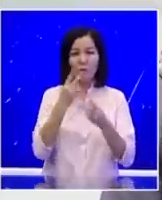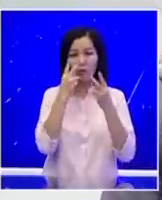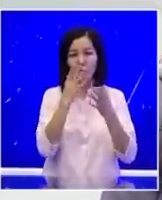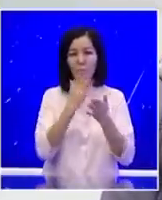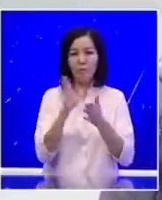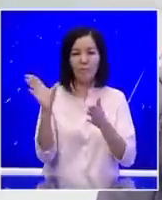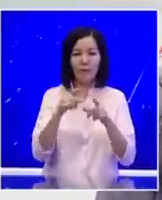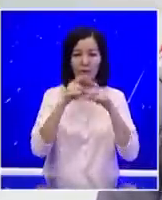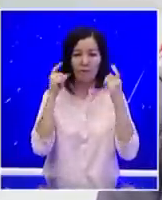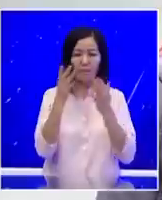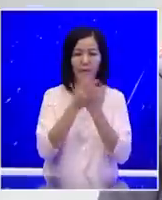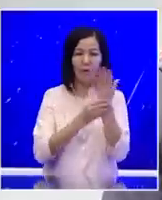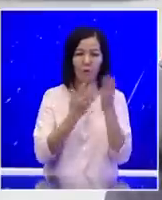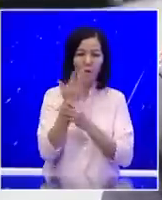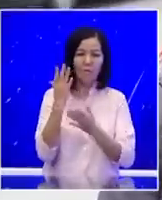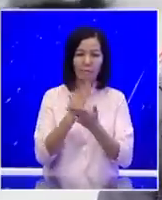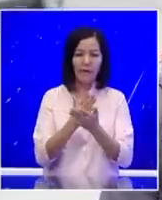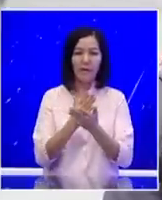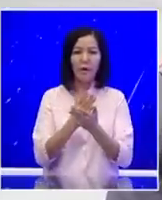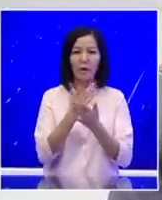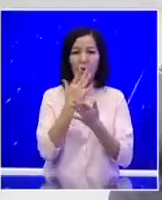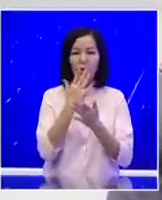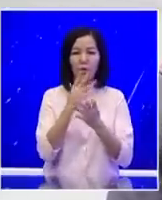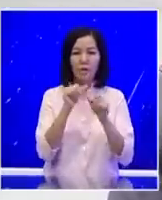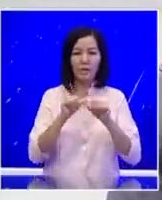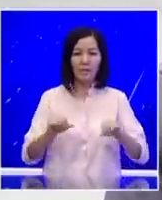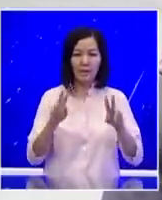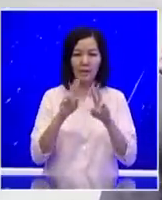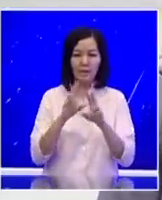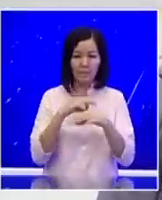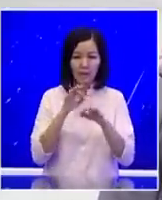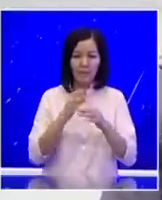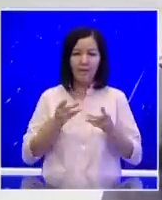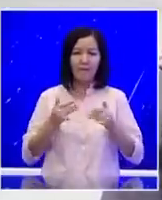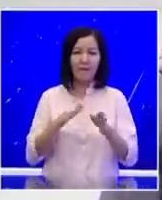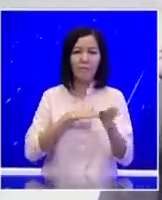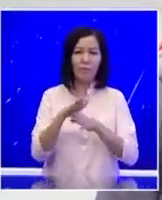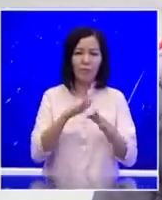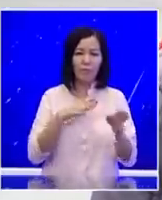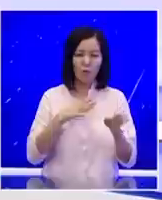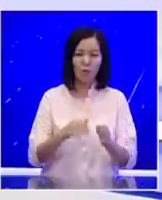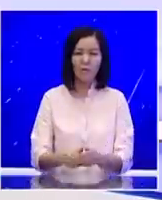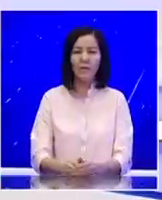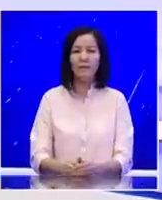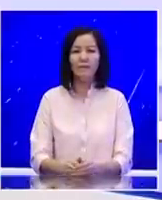отырғандай бәрі бетперде қолғаптарын киген. Ұлттық сараптама орталығы қойған талаптар толық орындалуда.